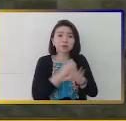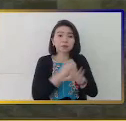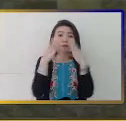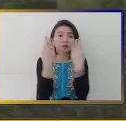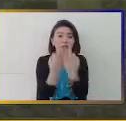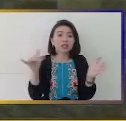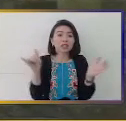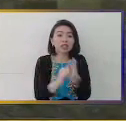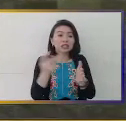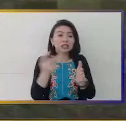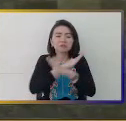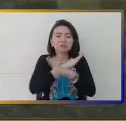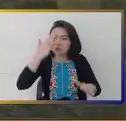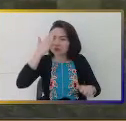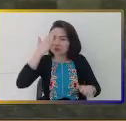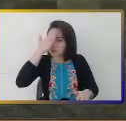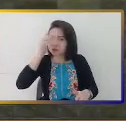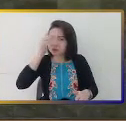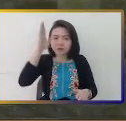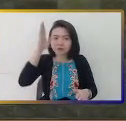nila makilala ng lubusan ng Diyos.